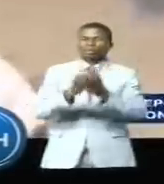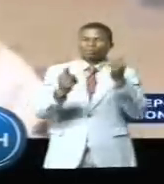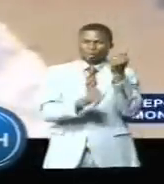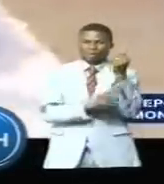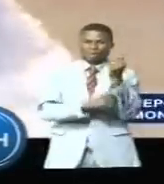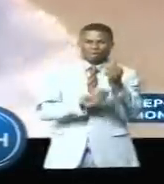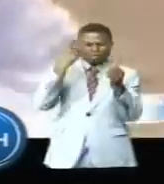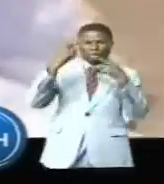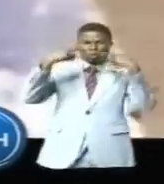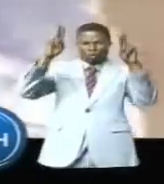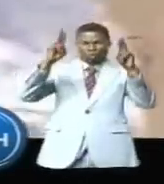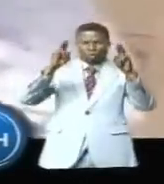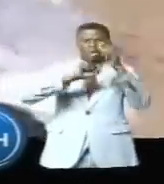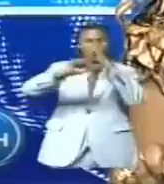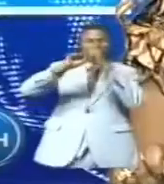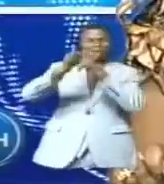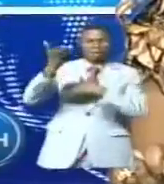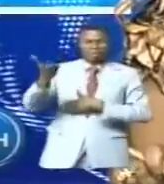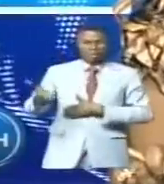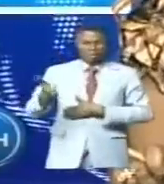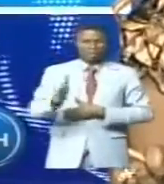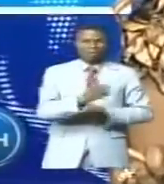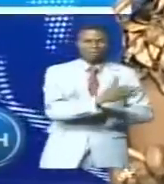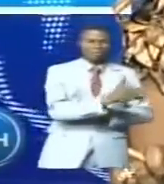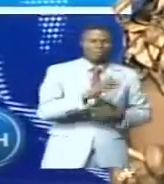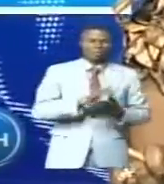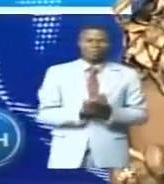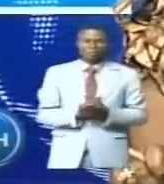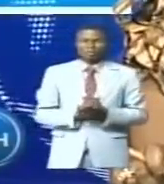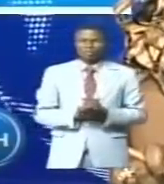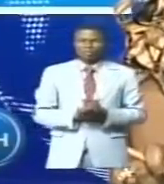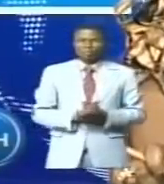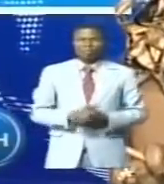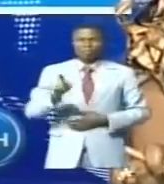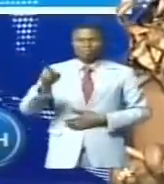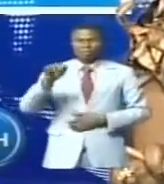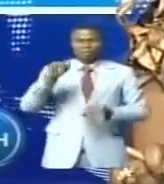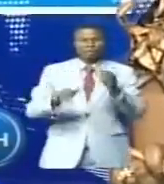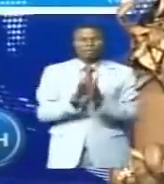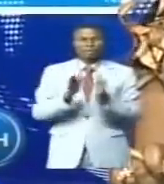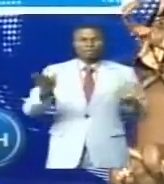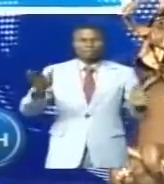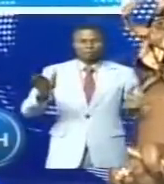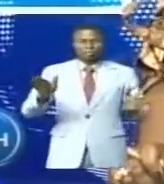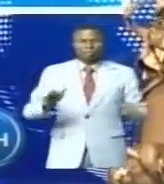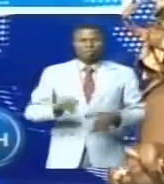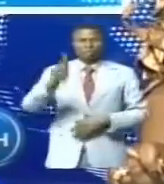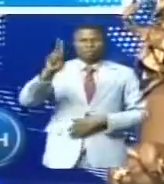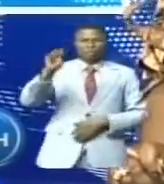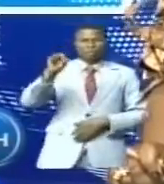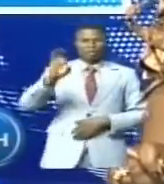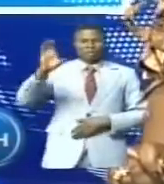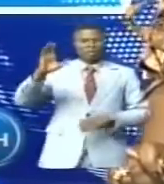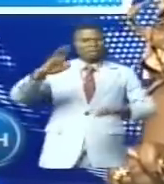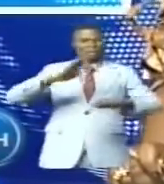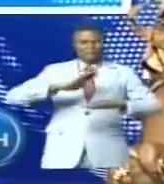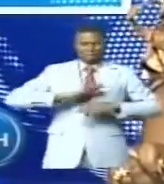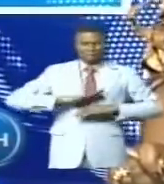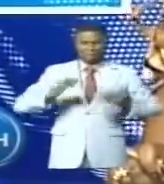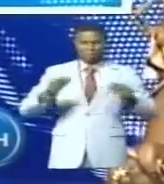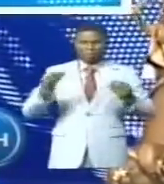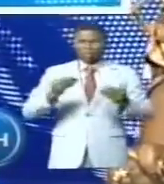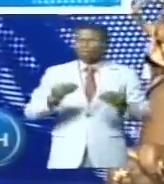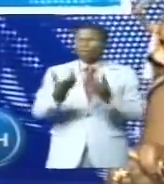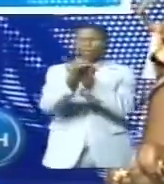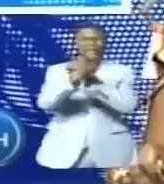la réussite de cette campagne. Aimé Bougi-Sangara, secrétaire général de l'UNC, se dit satisfait de